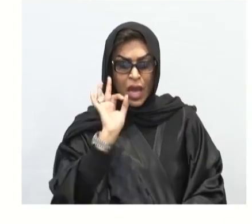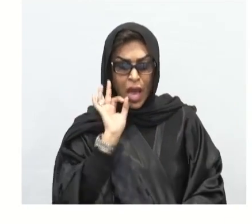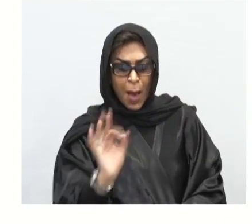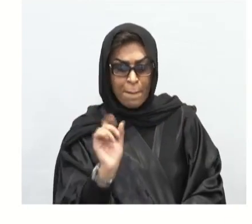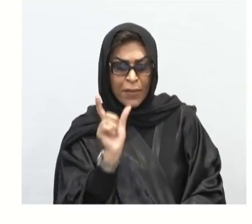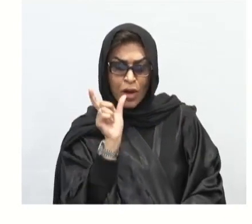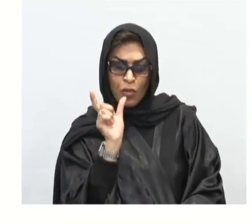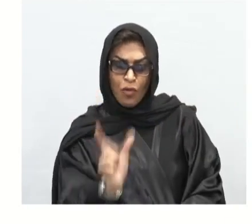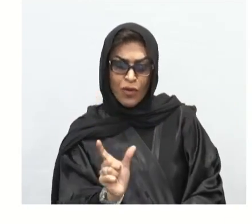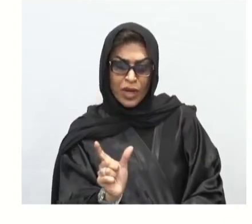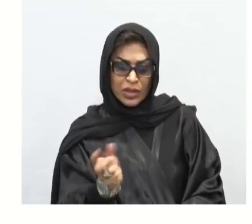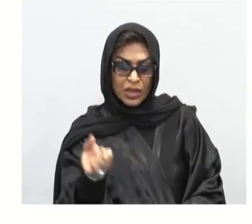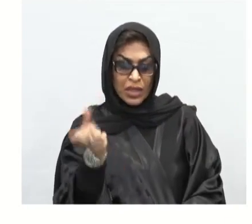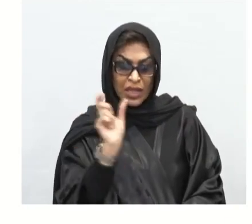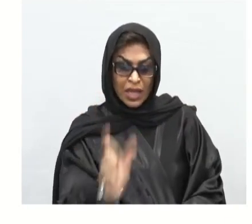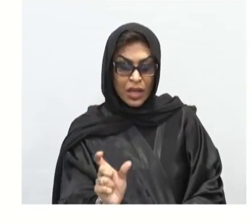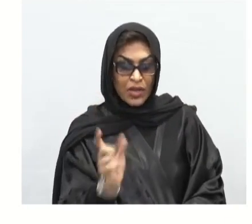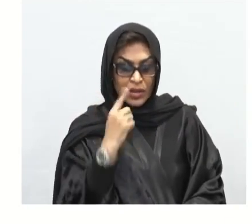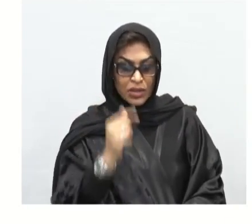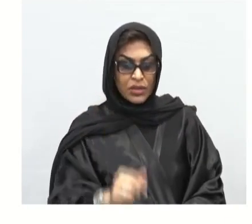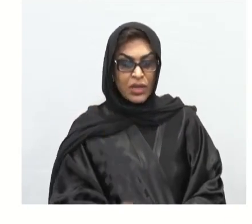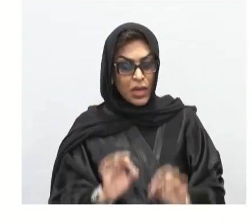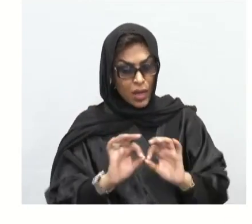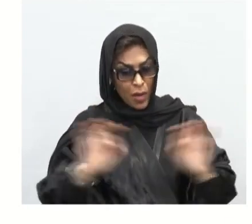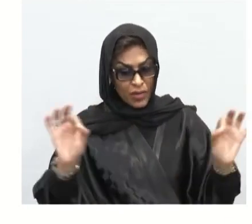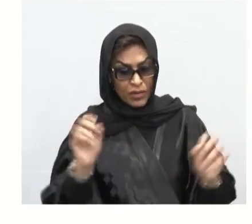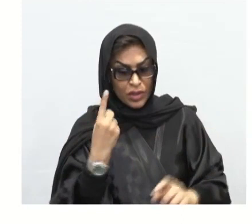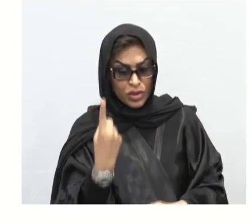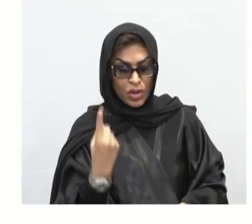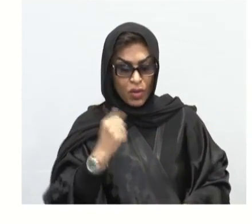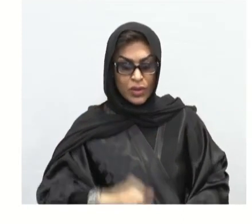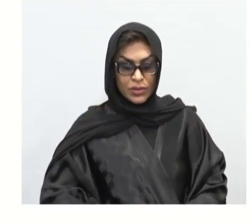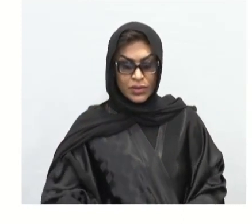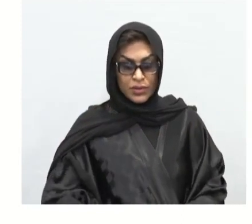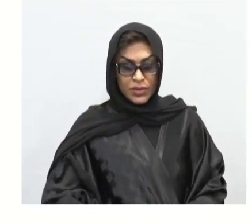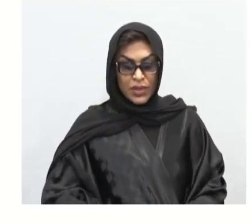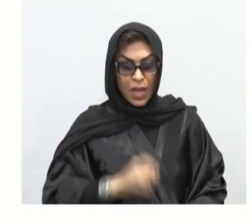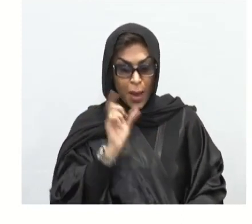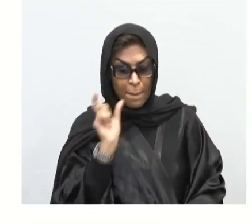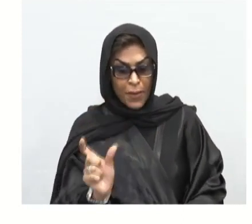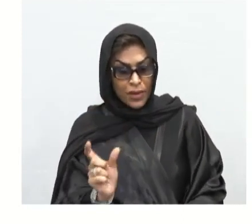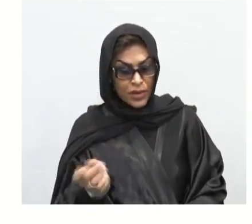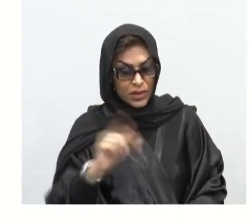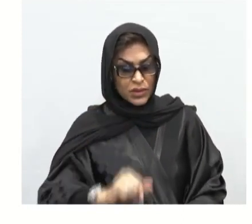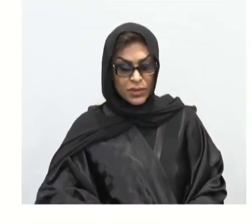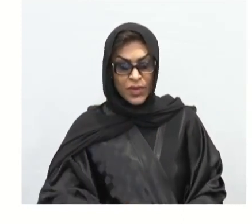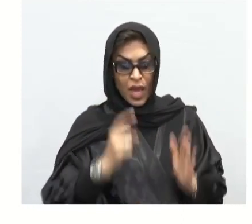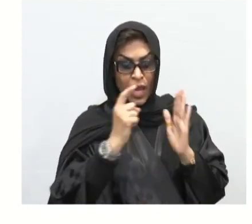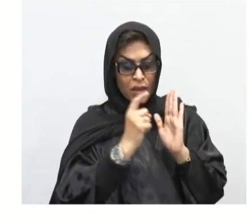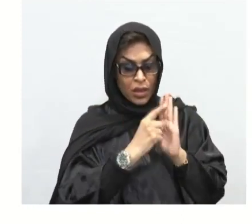المفردات خلال هذين الدرسين لنبدا بالدرس الاول كانت اهم المفردات خلال هذا الدرس